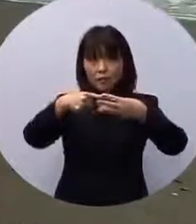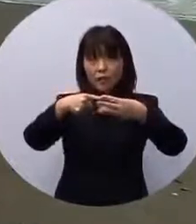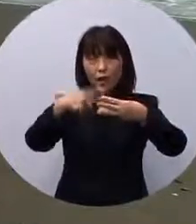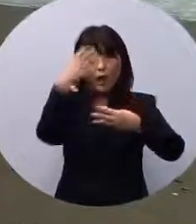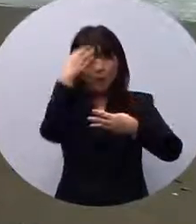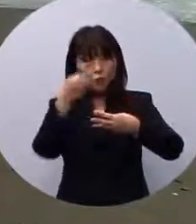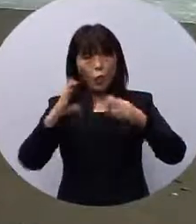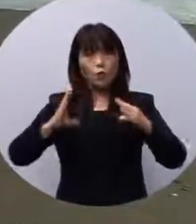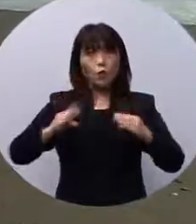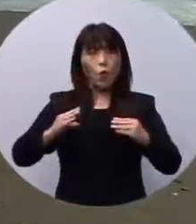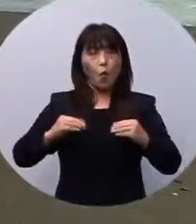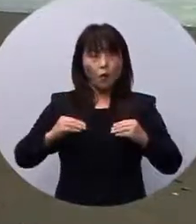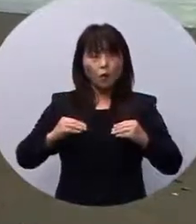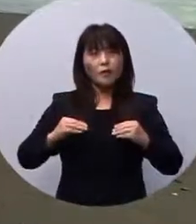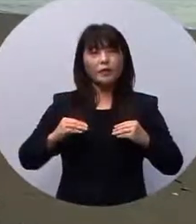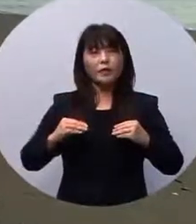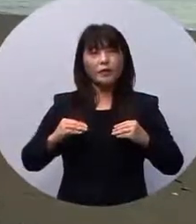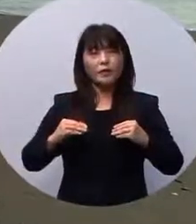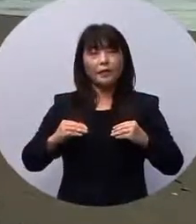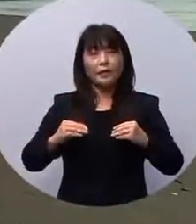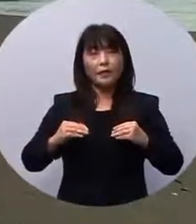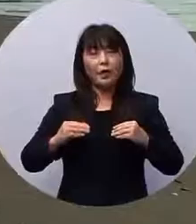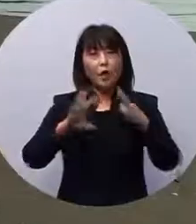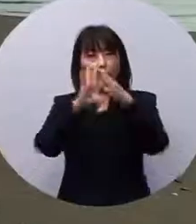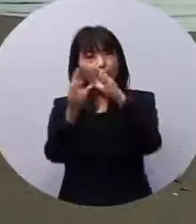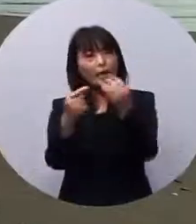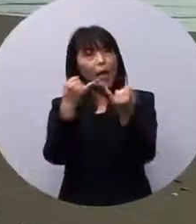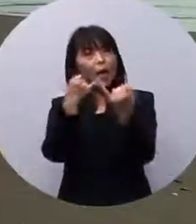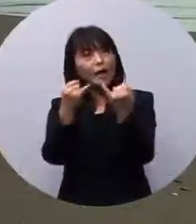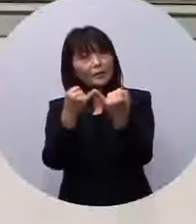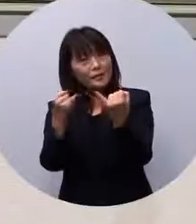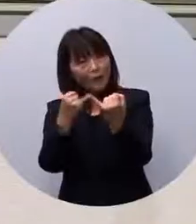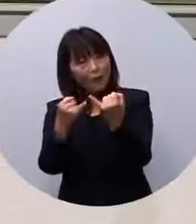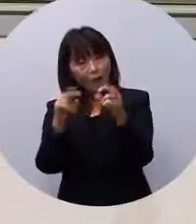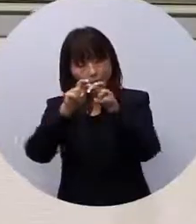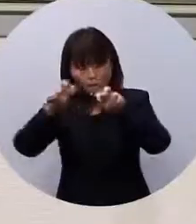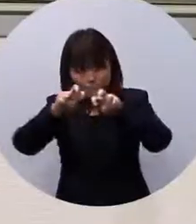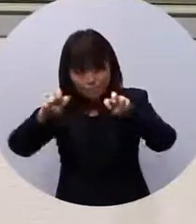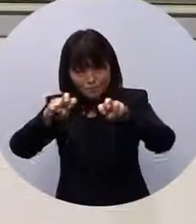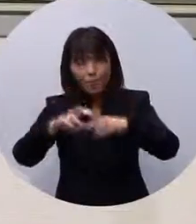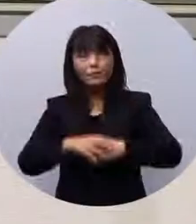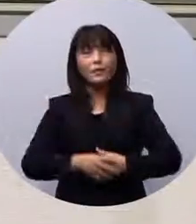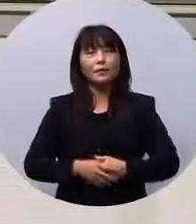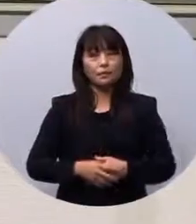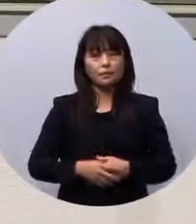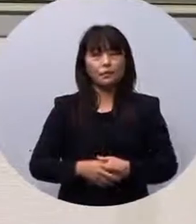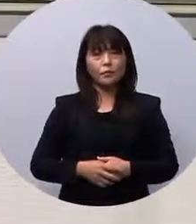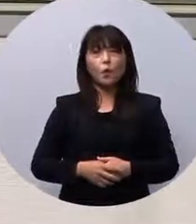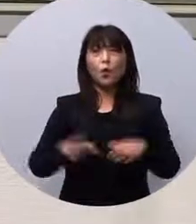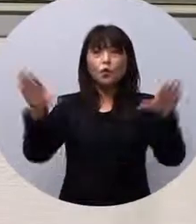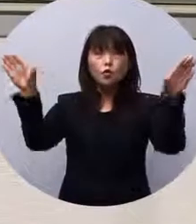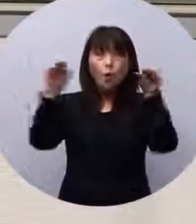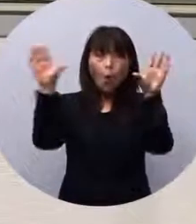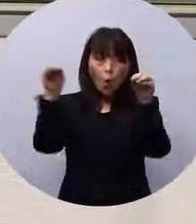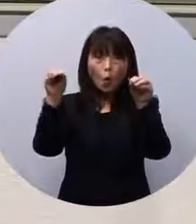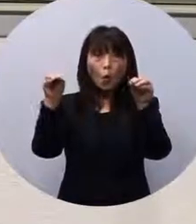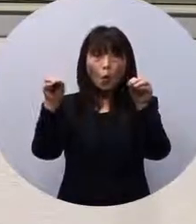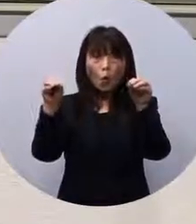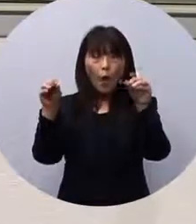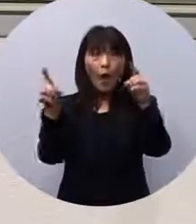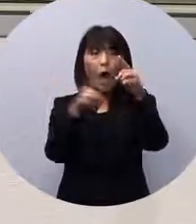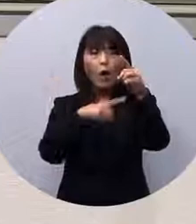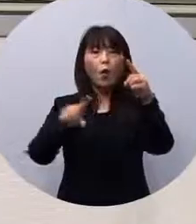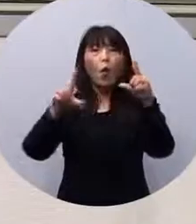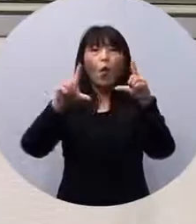や誇り、独自性や藤沢らしさを発掘していきます。 この情報はですね、はい、広報藤沢ですと